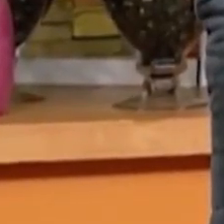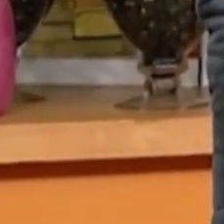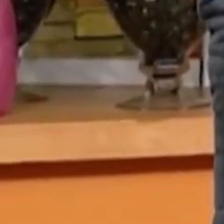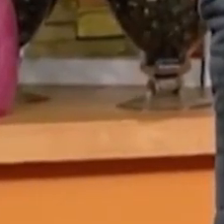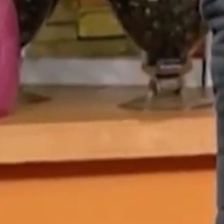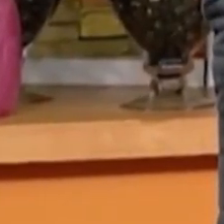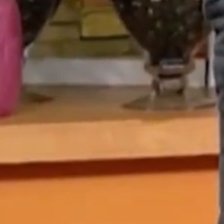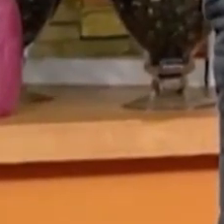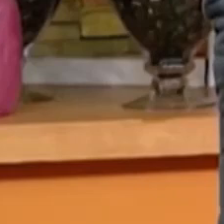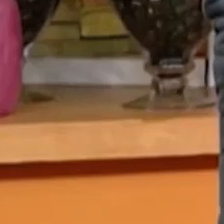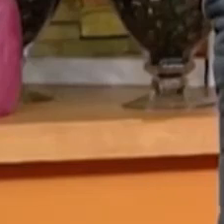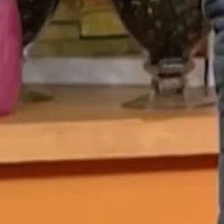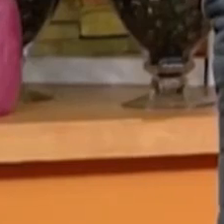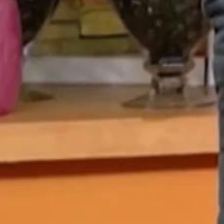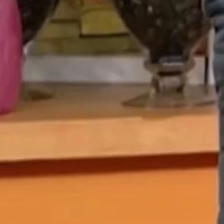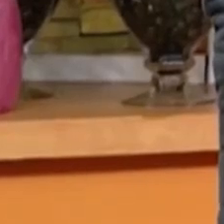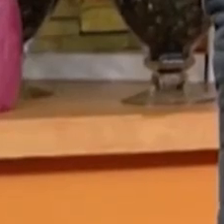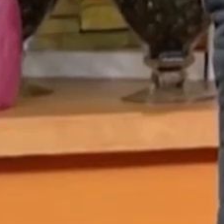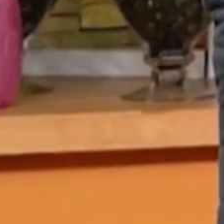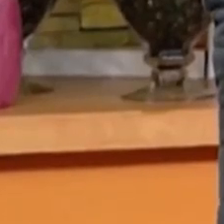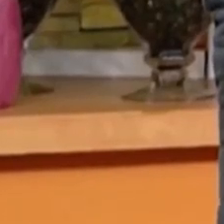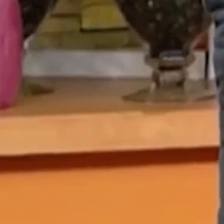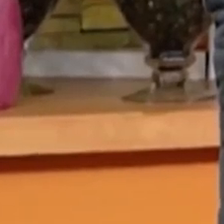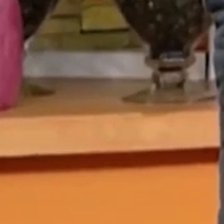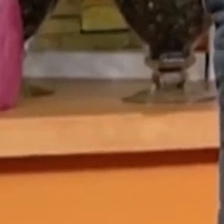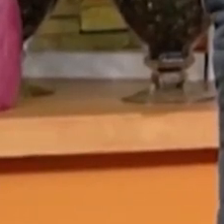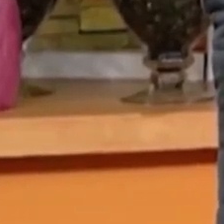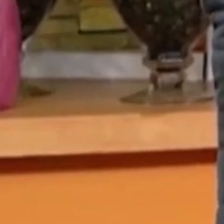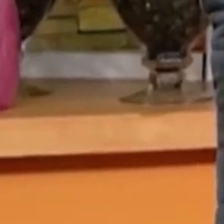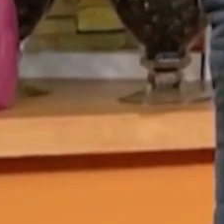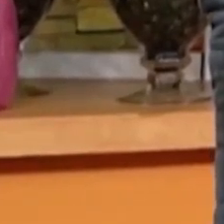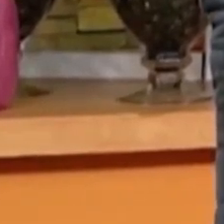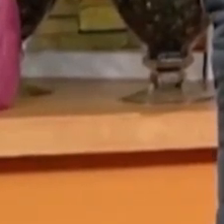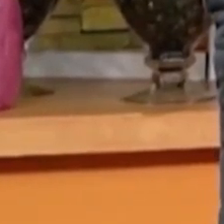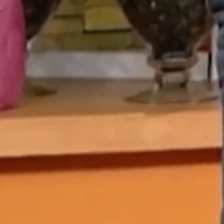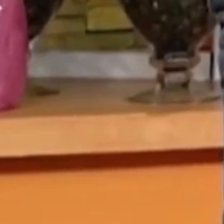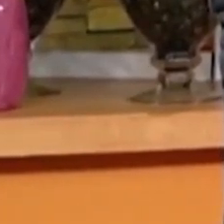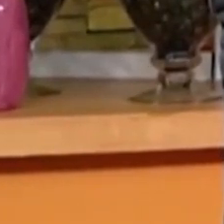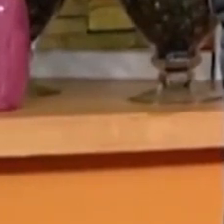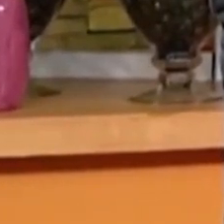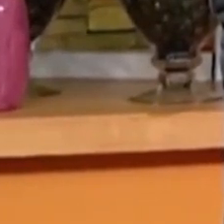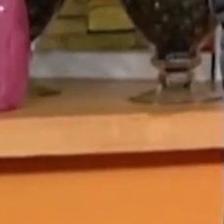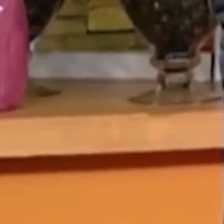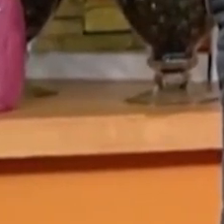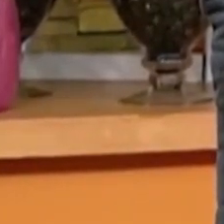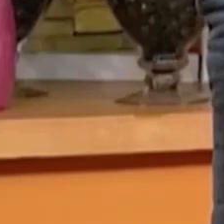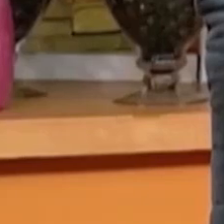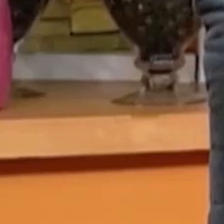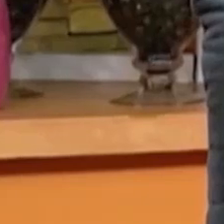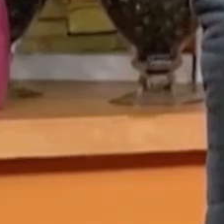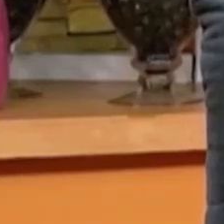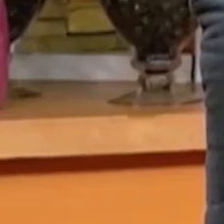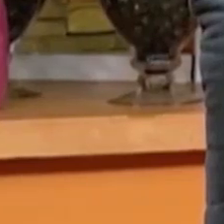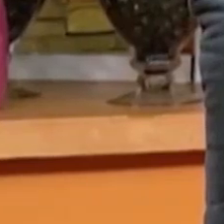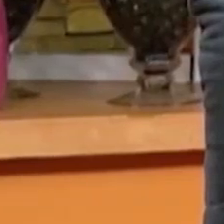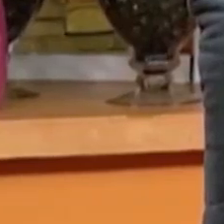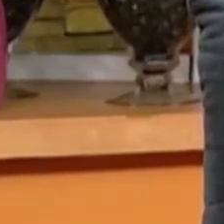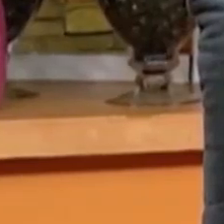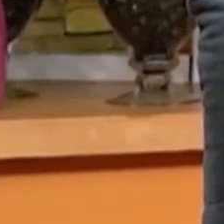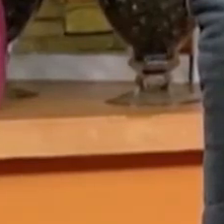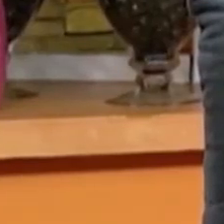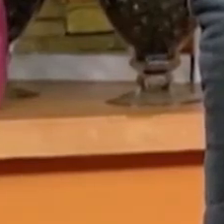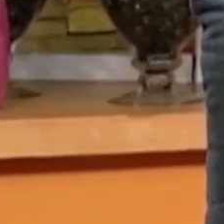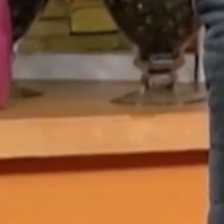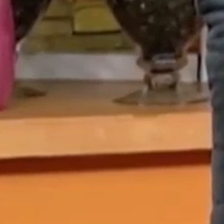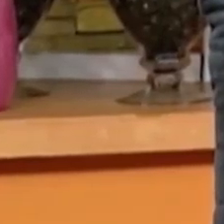sa unang hirit. At iba pang award-winning news ka sa youtube.com/GMA News. I-click lang ang subscribe button. At